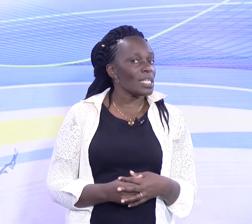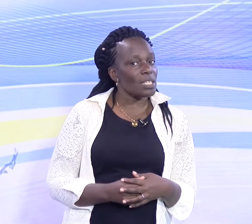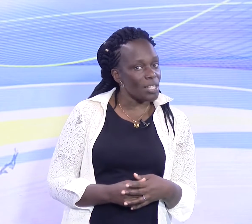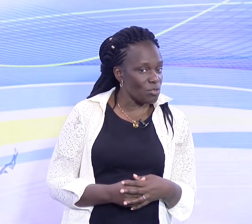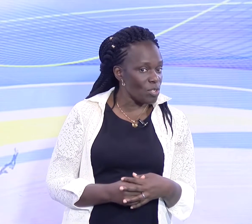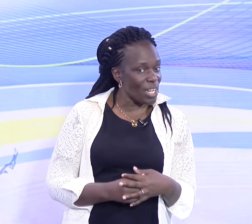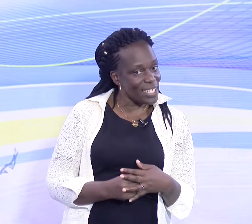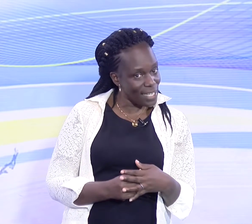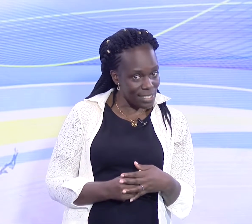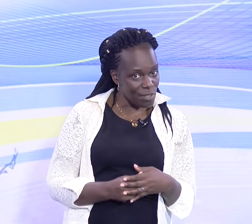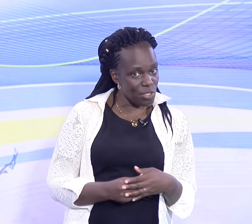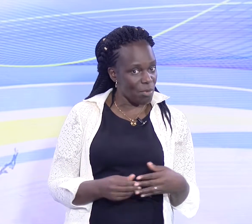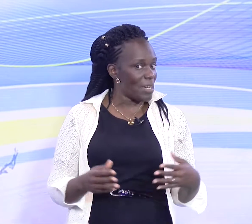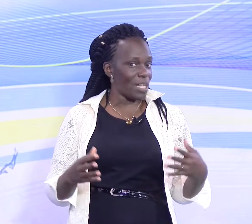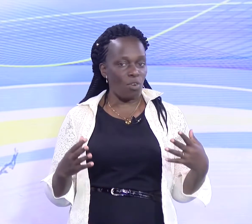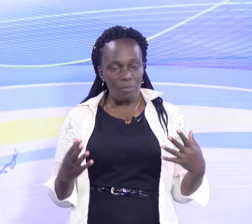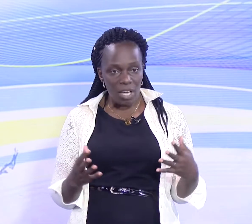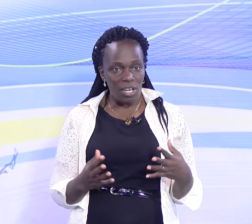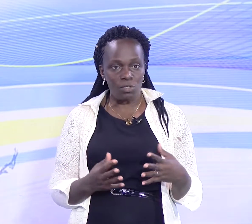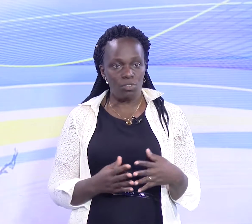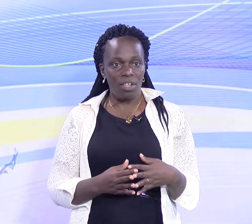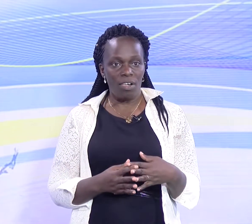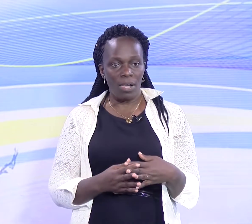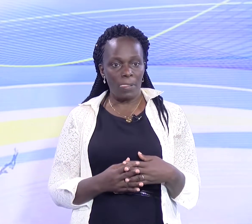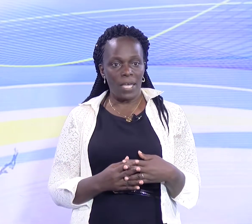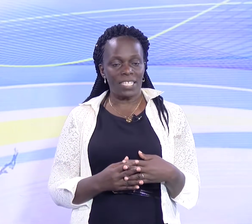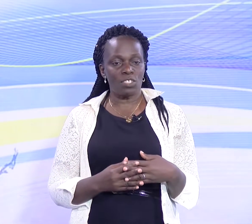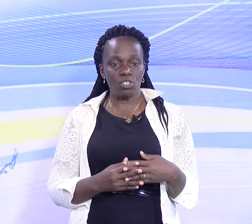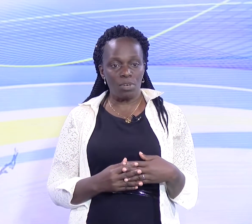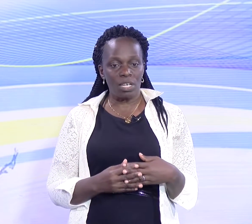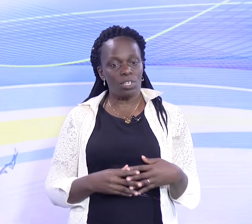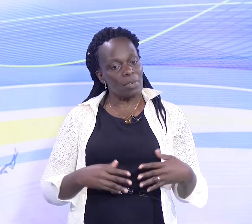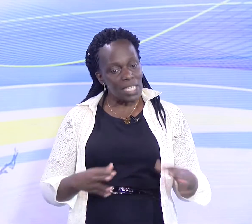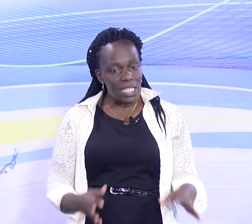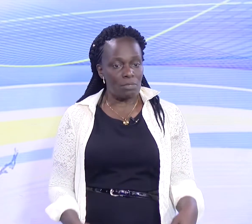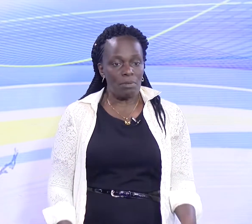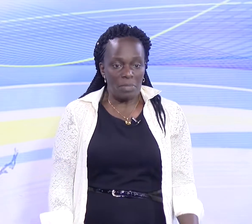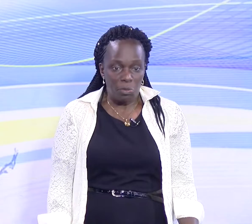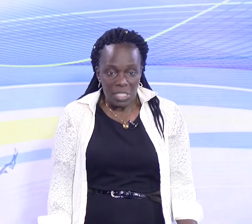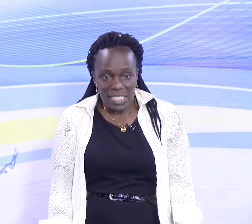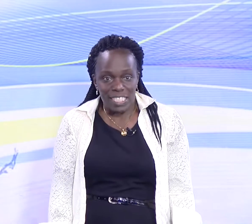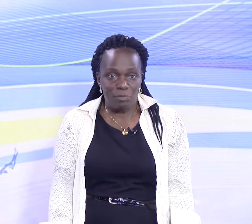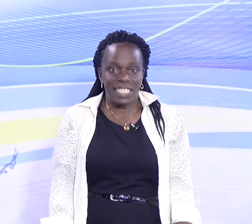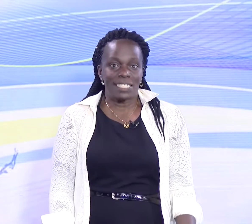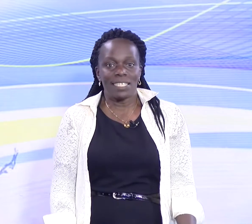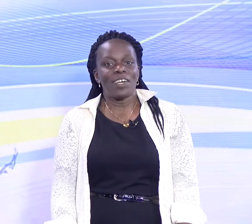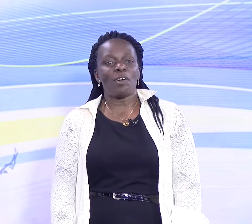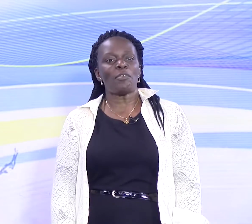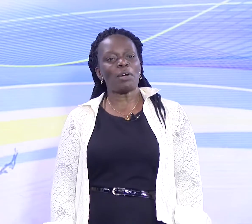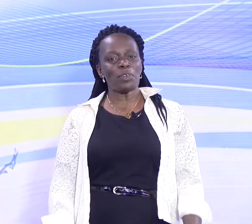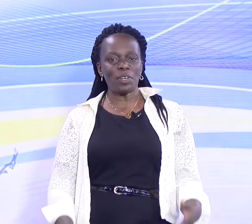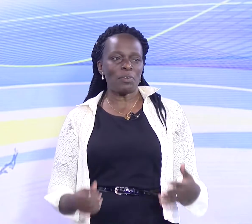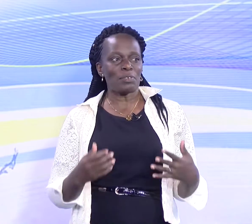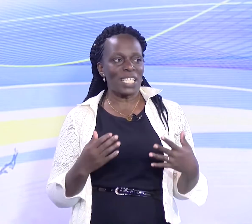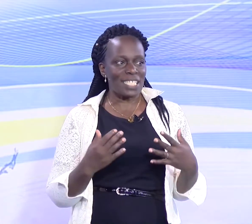kusimama mbele za watu ikuwagi rahisi kusimama na kuambia watu ati Yesu ni Bwana. Kuna mwingine akisimama miguu inatetemeka. Kwa hivyo kama unaona una ujasiri,